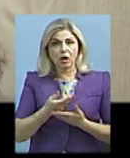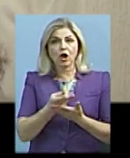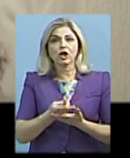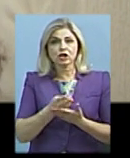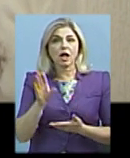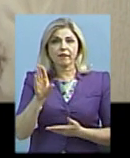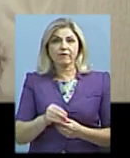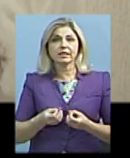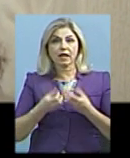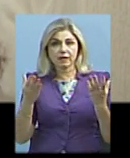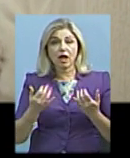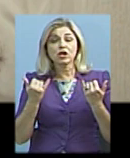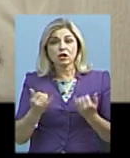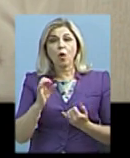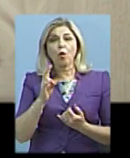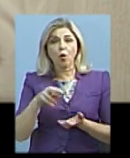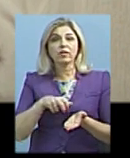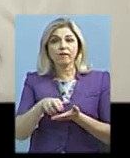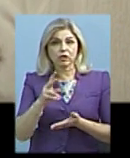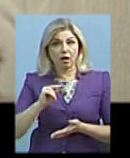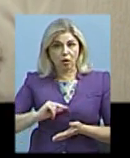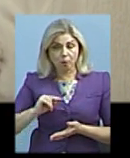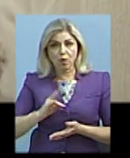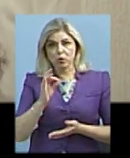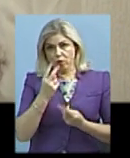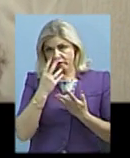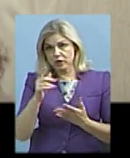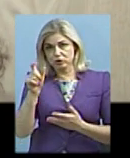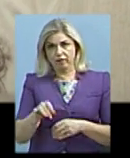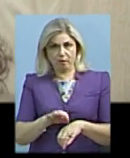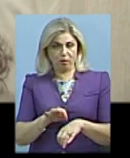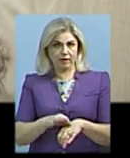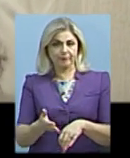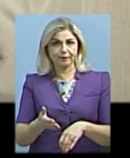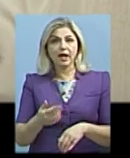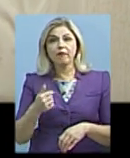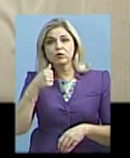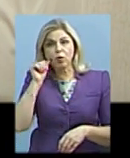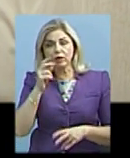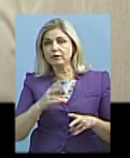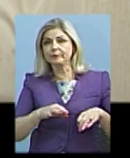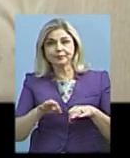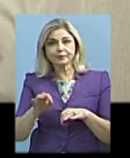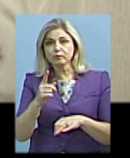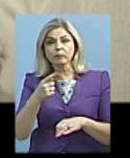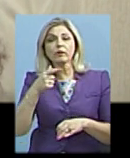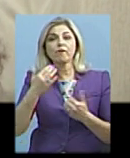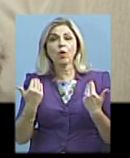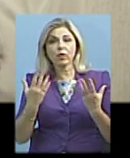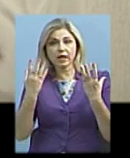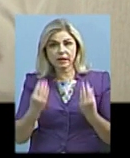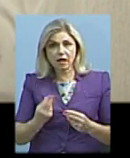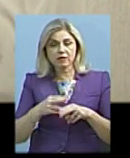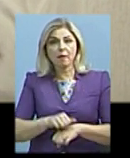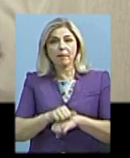Зараз вийшов на роботу, але видно, що людина хвора. Вчора ми не виїжджали, тому що на вихідні цей пікет, так називаємо, він перебрався